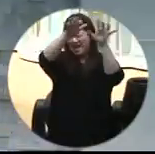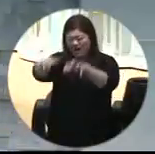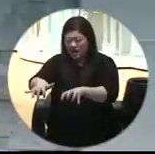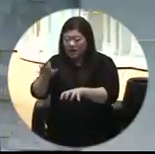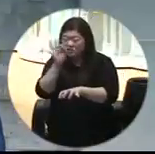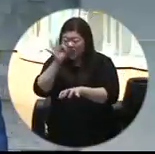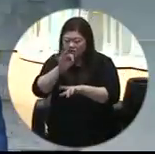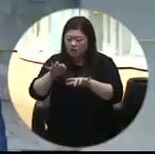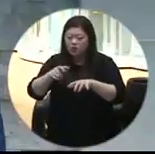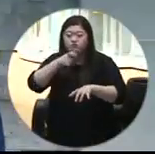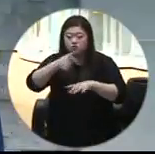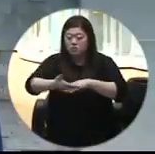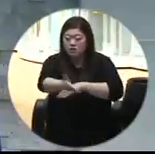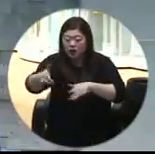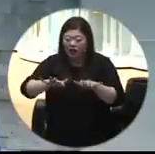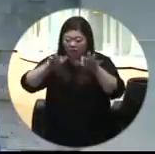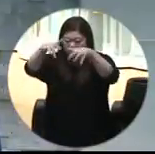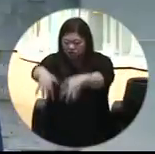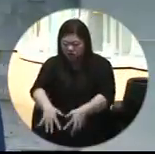죽어버렸어.